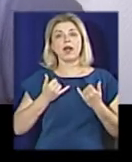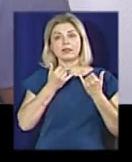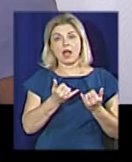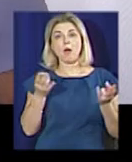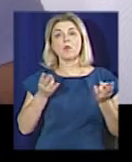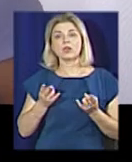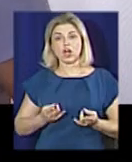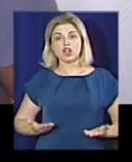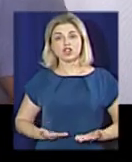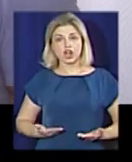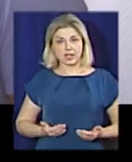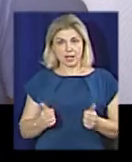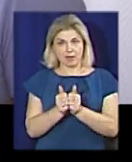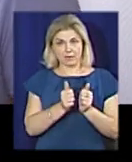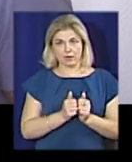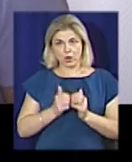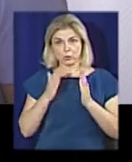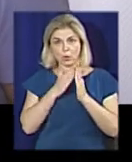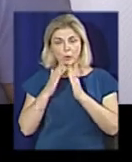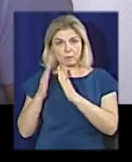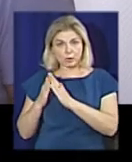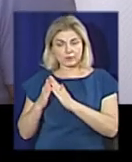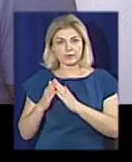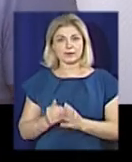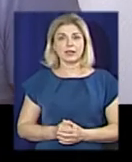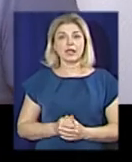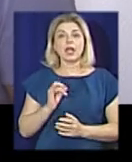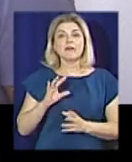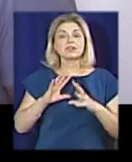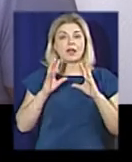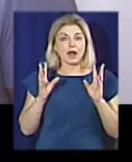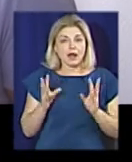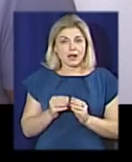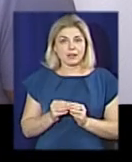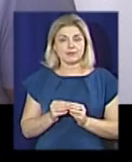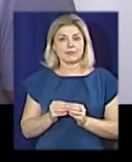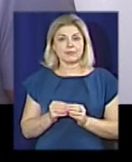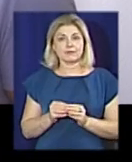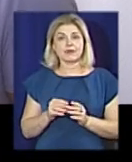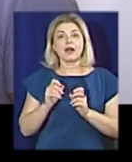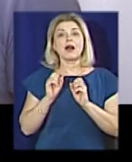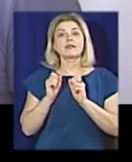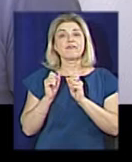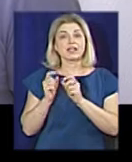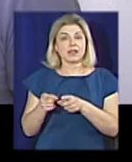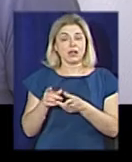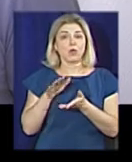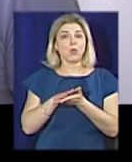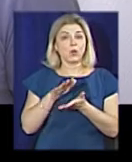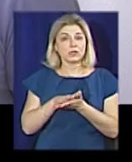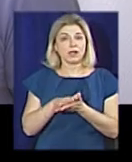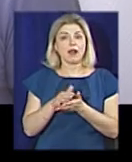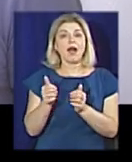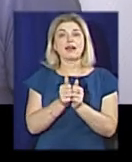жителів прилеглих будинків і взагалі якби скидання мусору